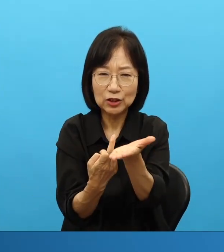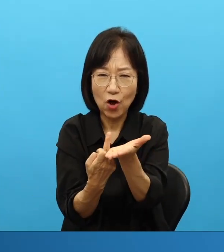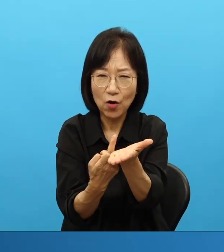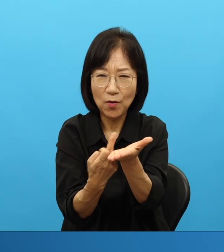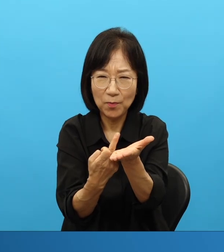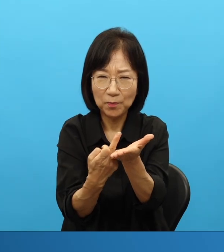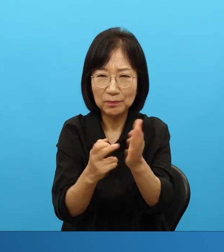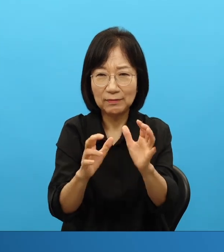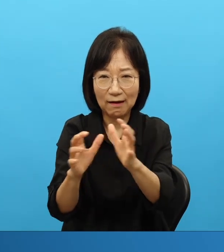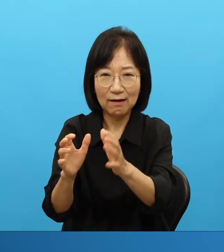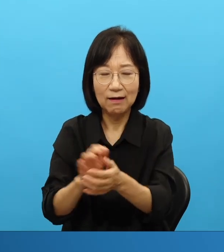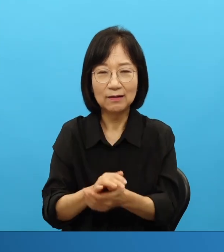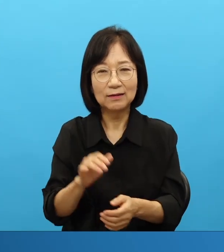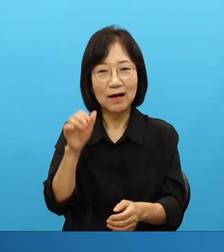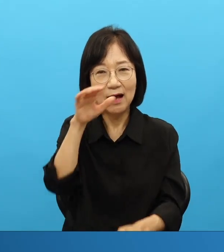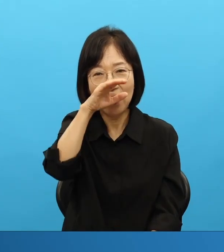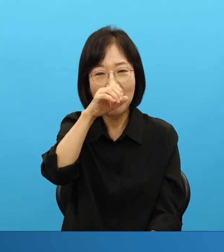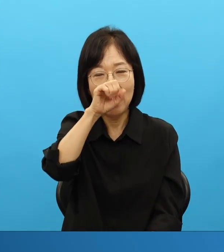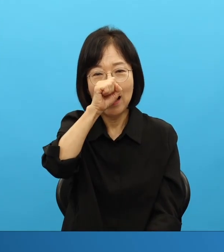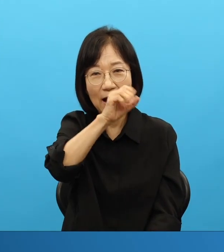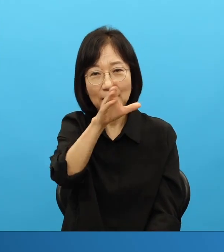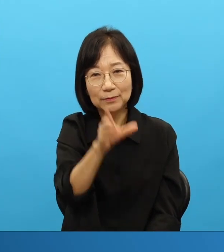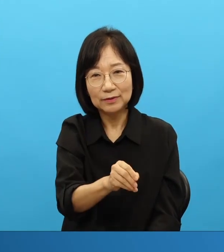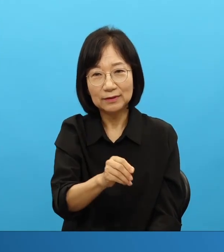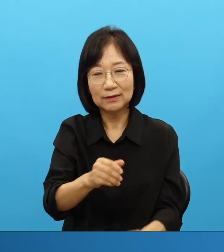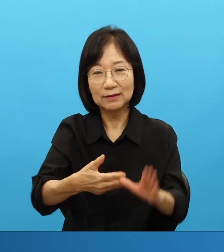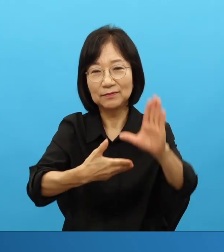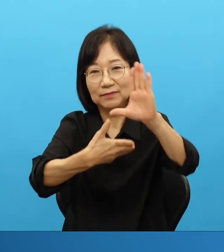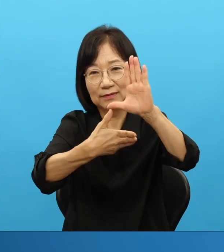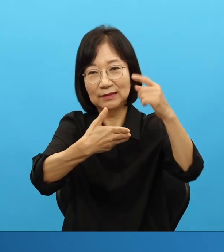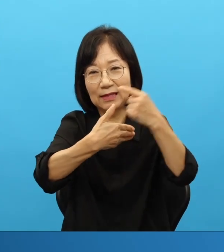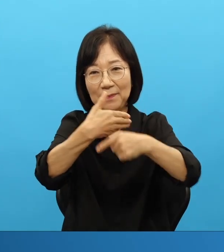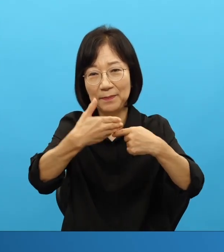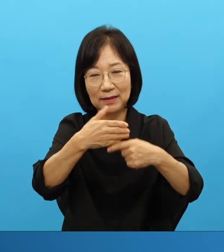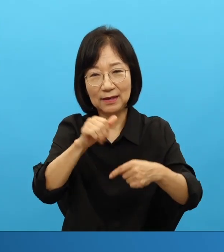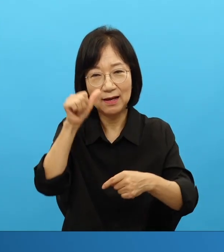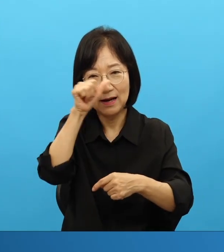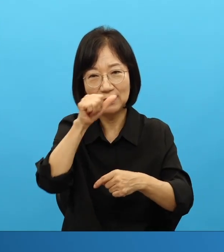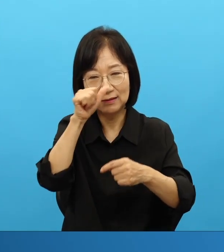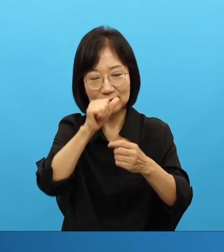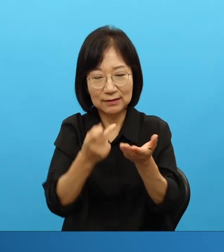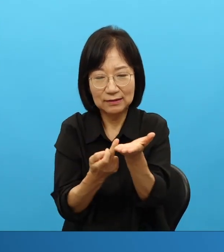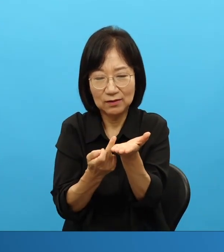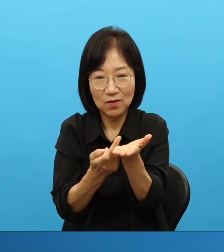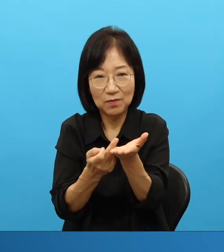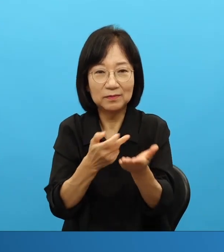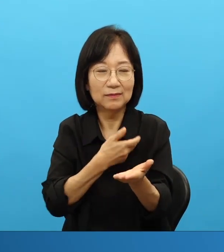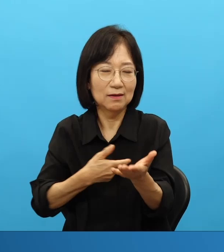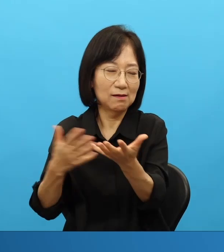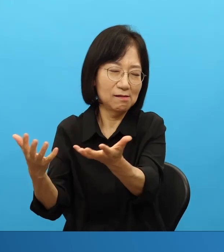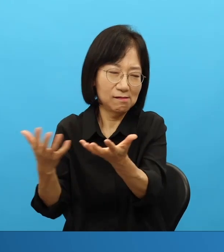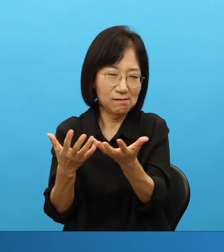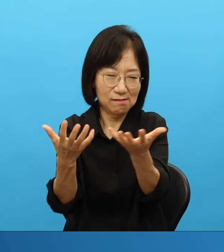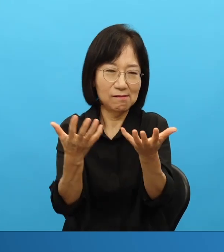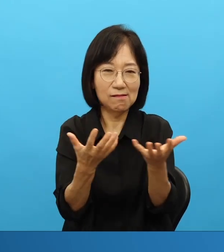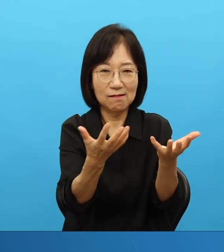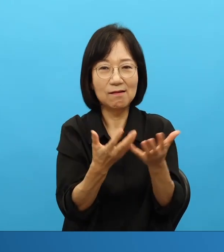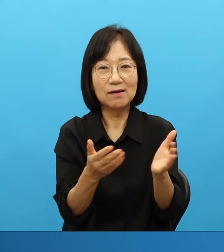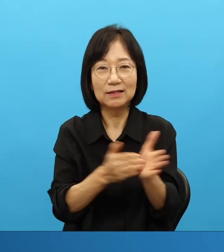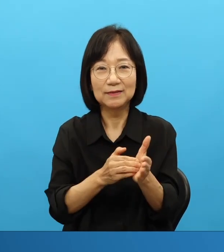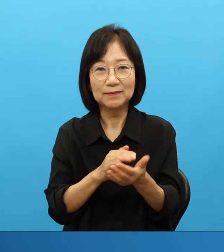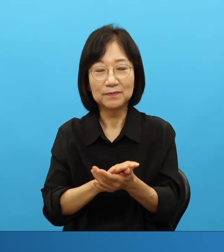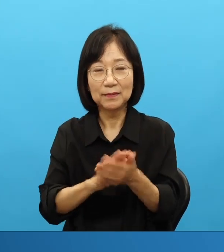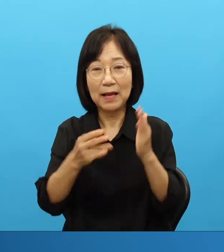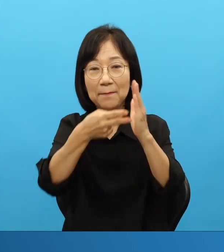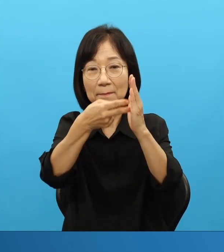아프리카와 남미, 동남아 섬나라 제자들까지 5천 종족 제자들이 참석했습니다. 이 중엔 바누아투